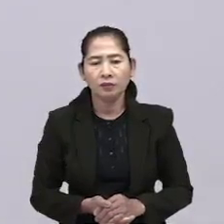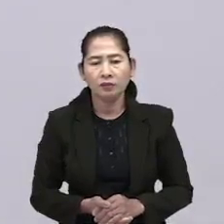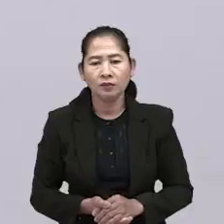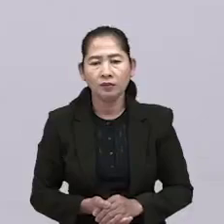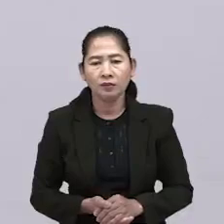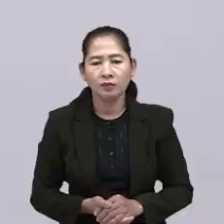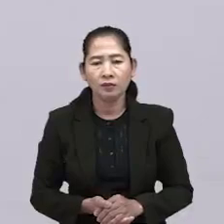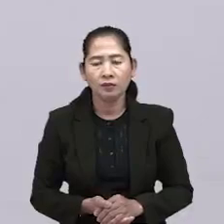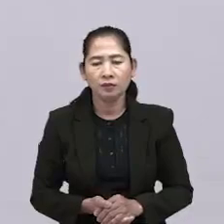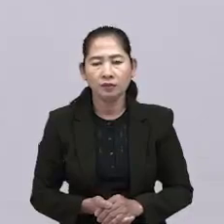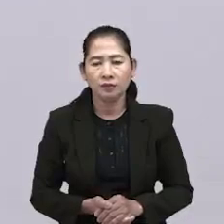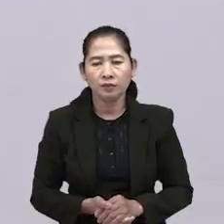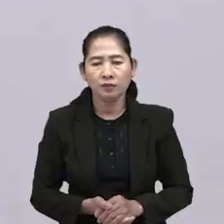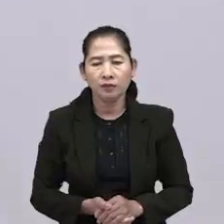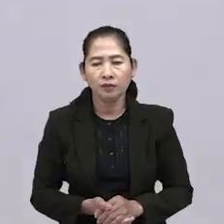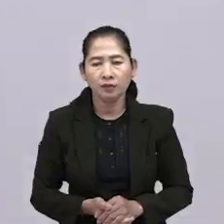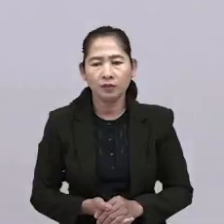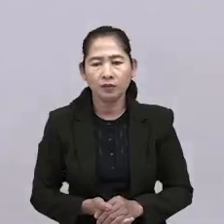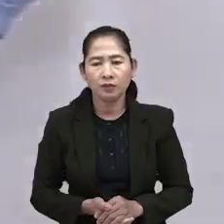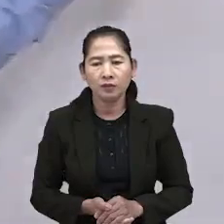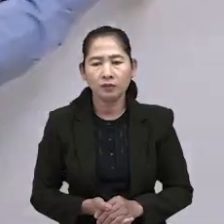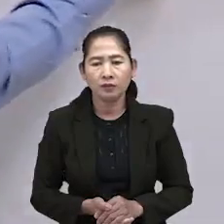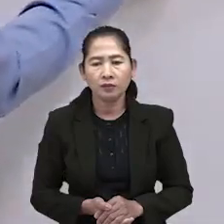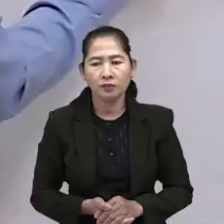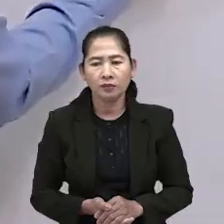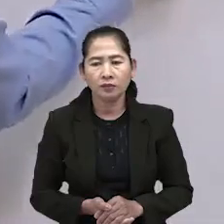អោចូលចា